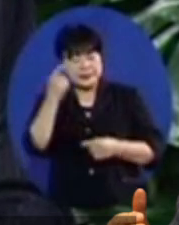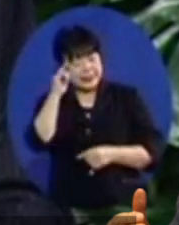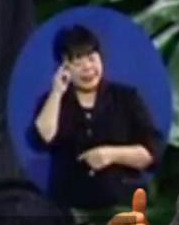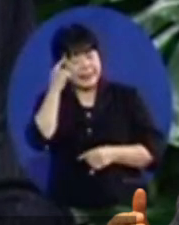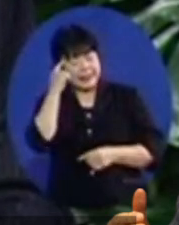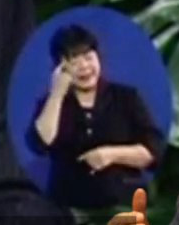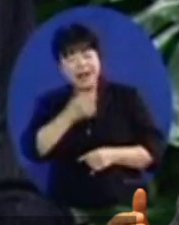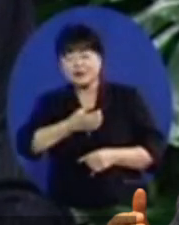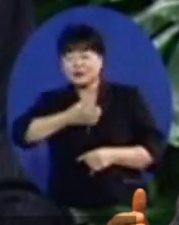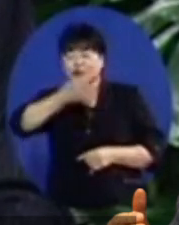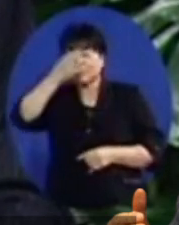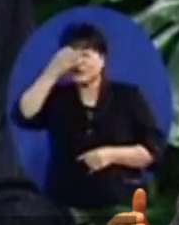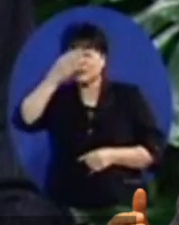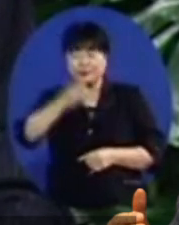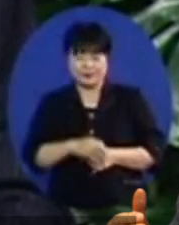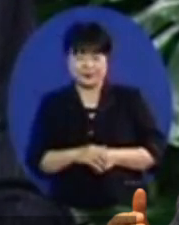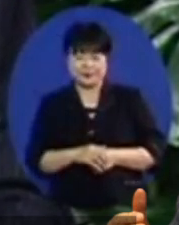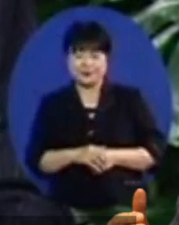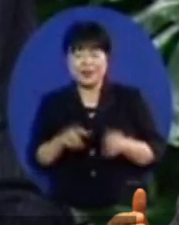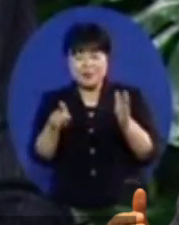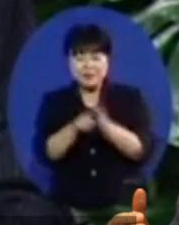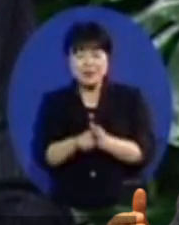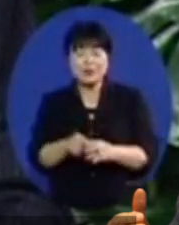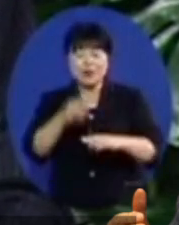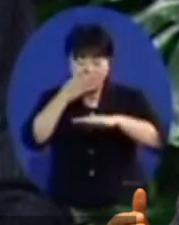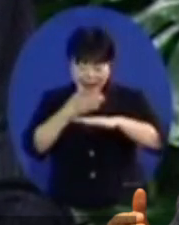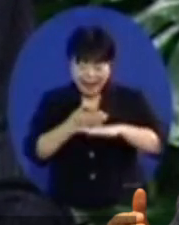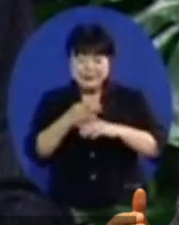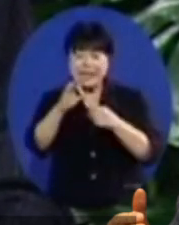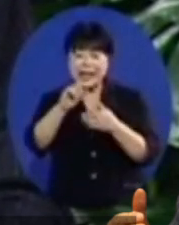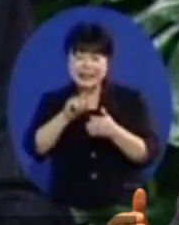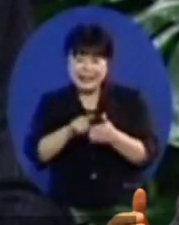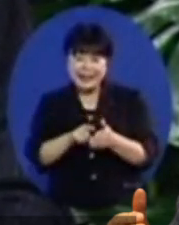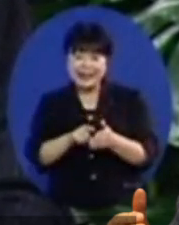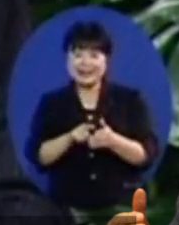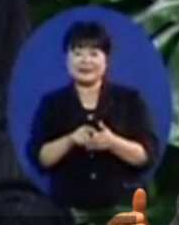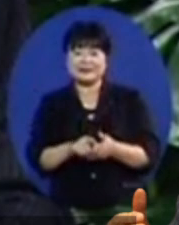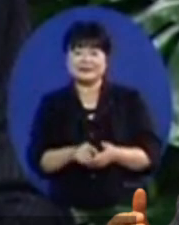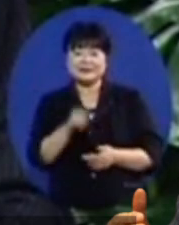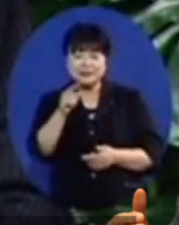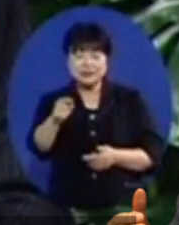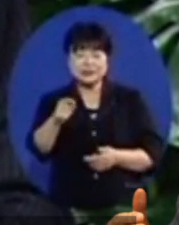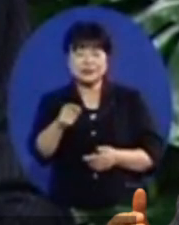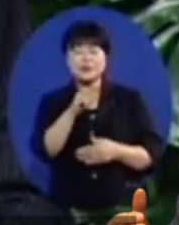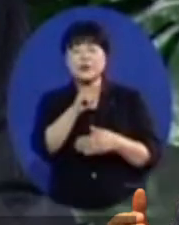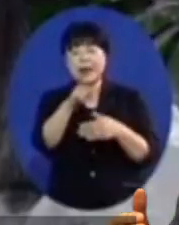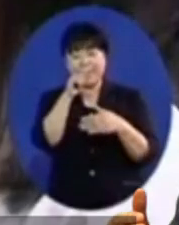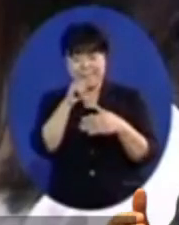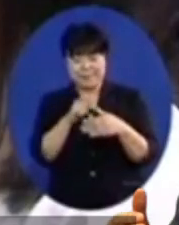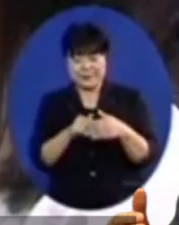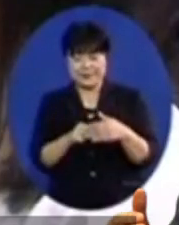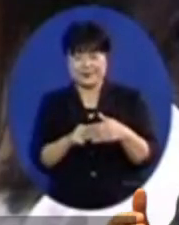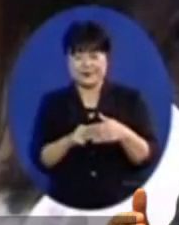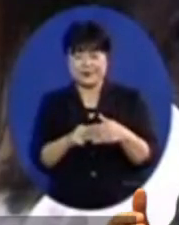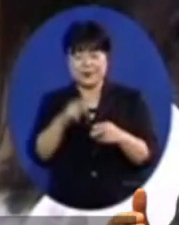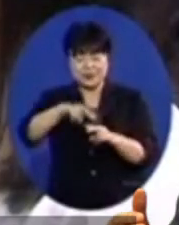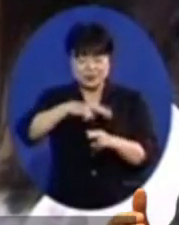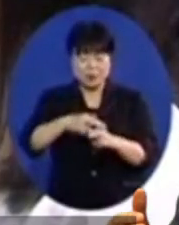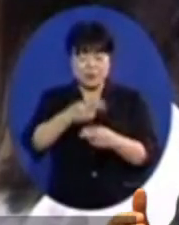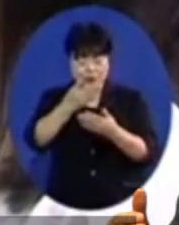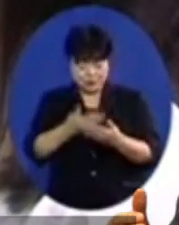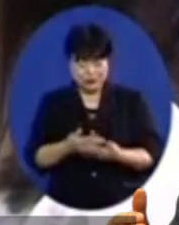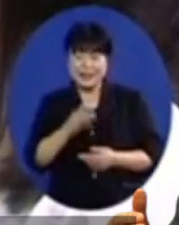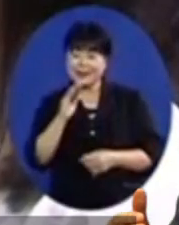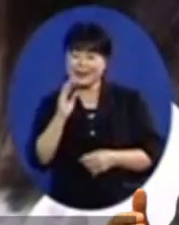생각하고 꿈꾸고 믿고 감사드리면 그것이 여러분의 마음에 선물로 주어지게